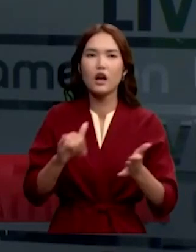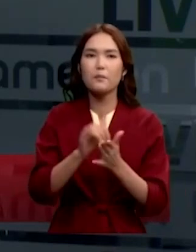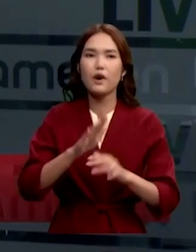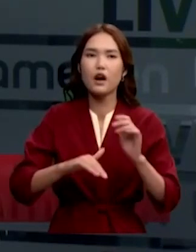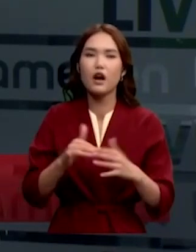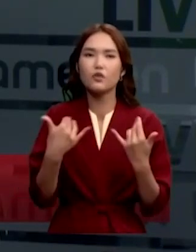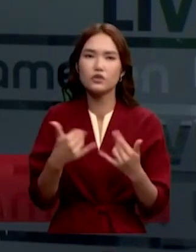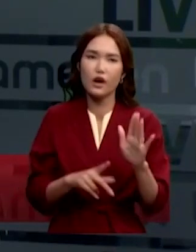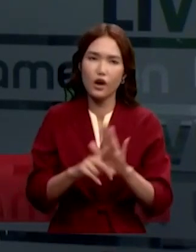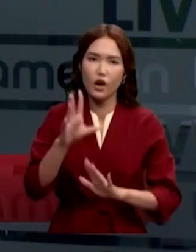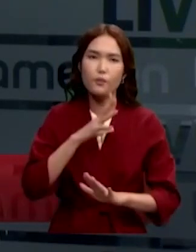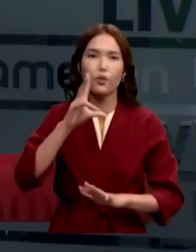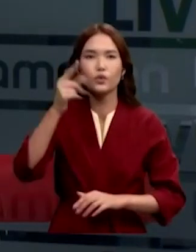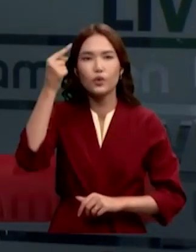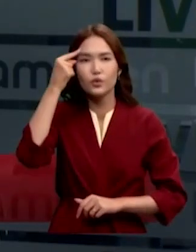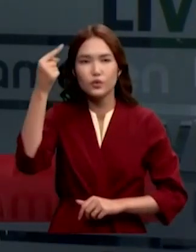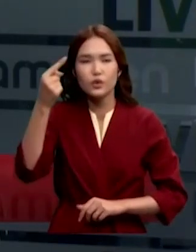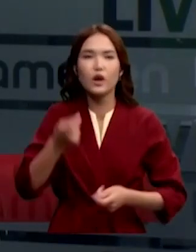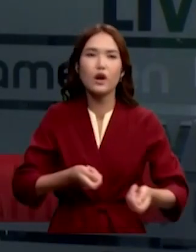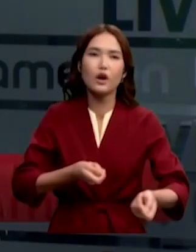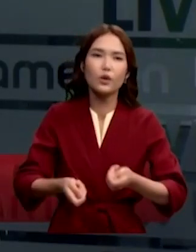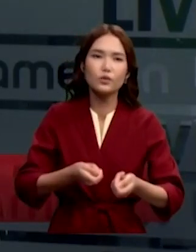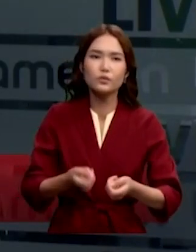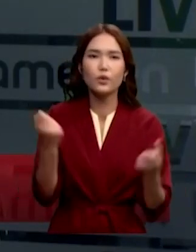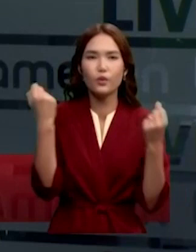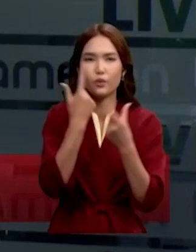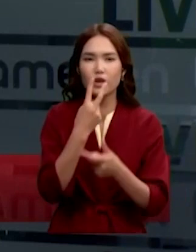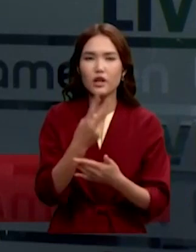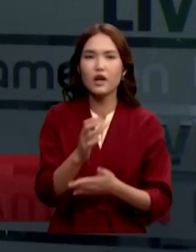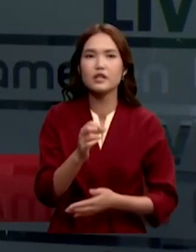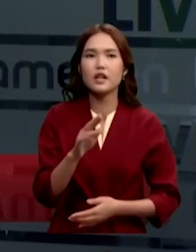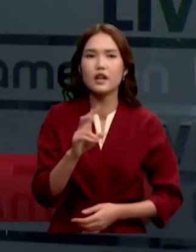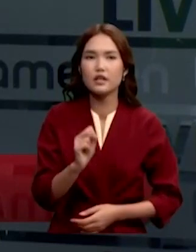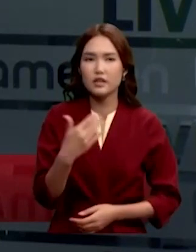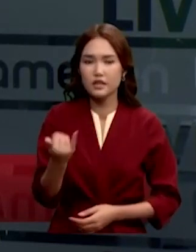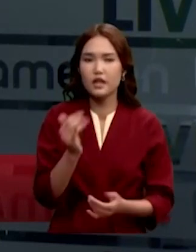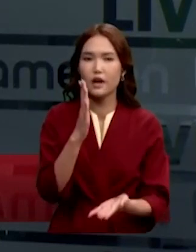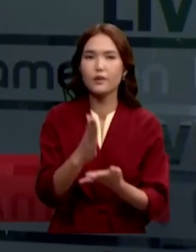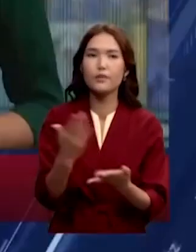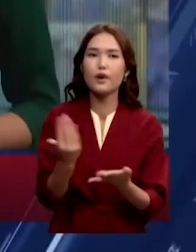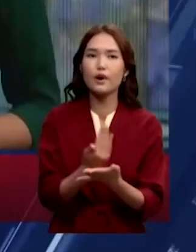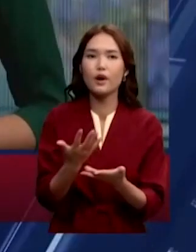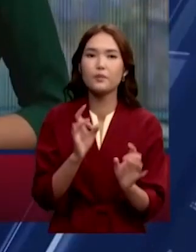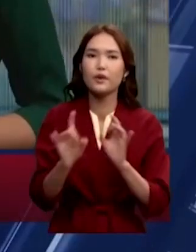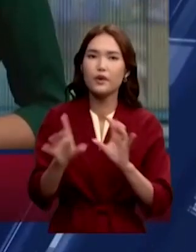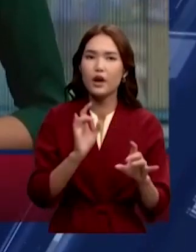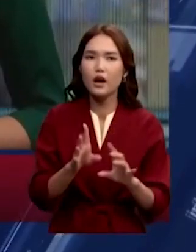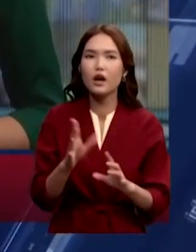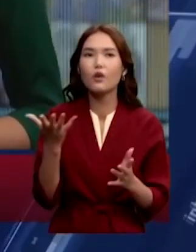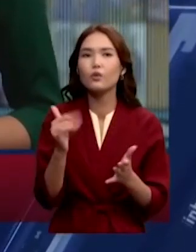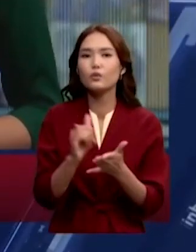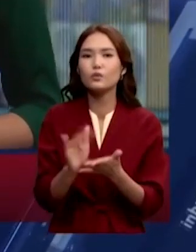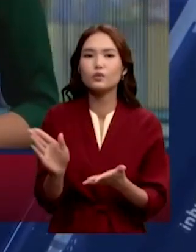только сейчас. Что думают на этот счет предприниматели и урбанисты, выяснила Саяна Санакова. Саяна, приветствую. А сколько уже рекламы убрал